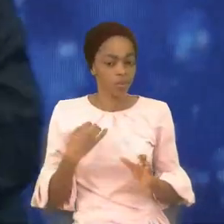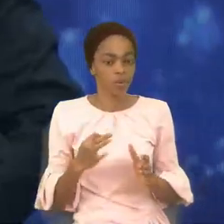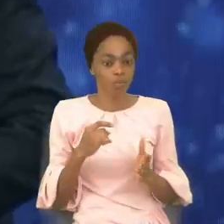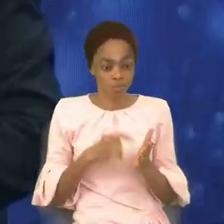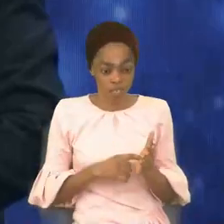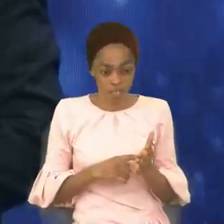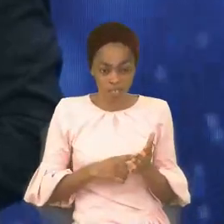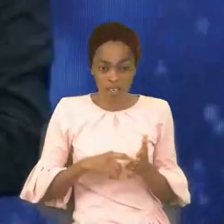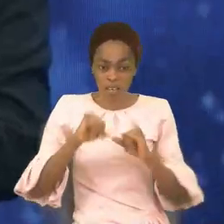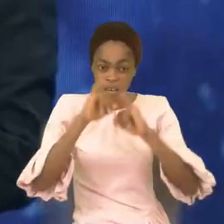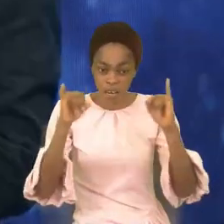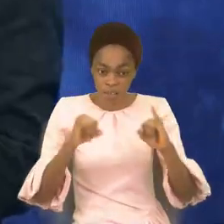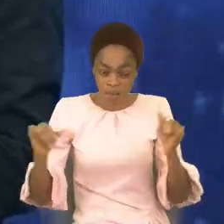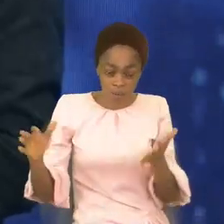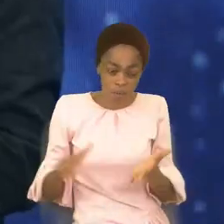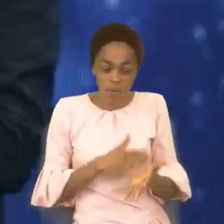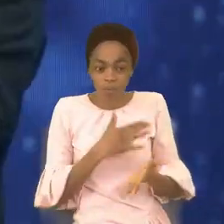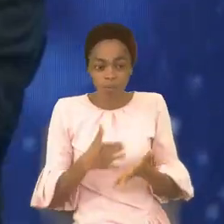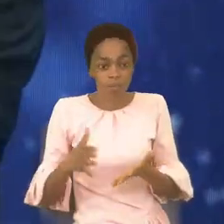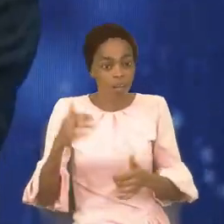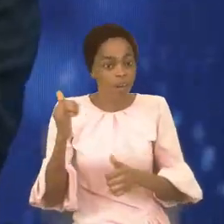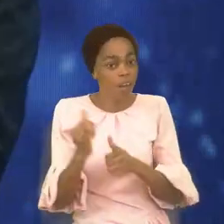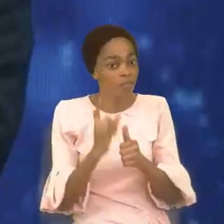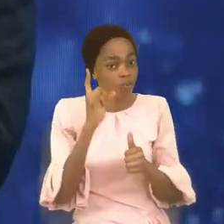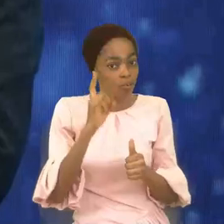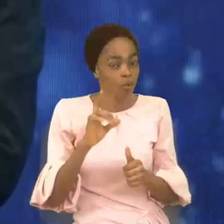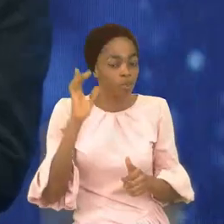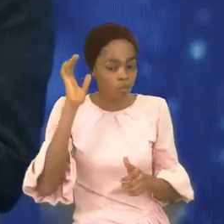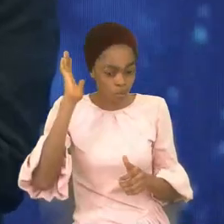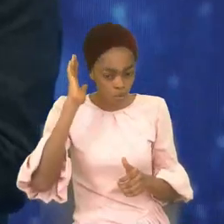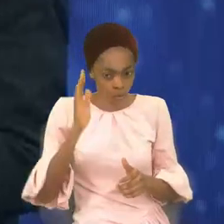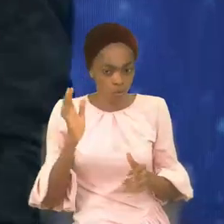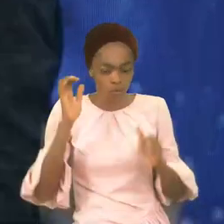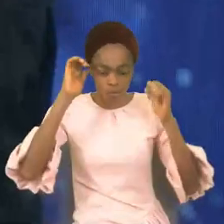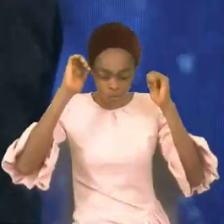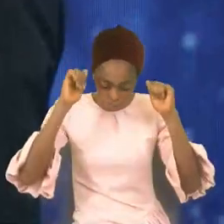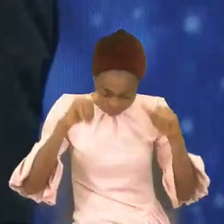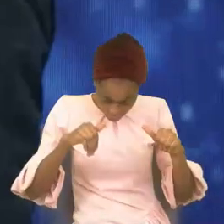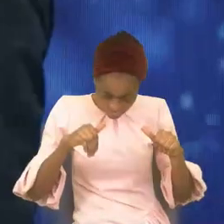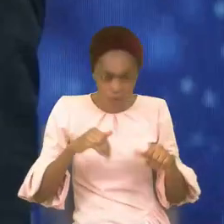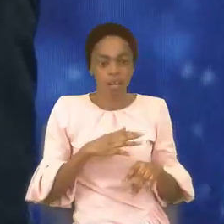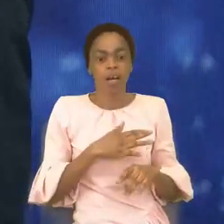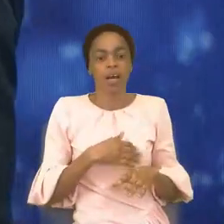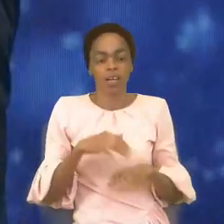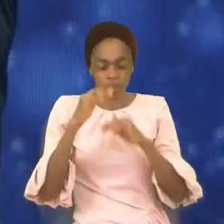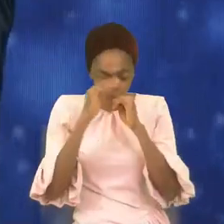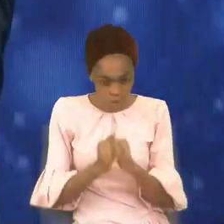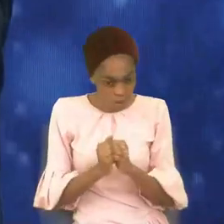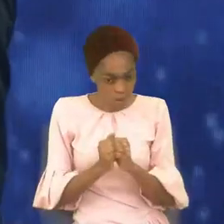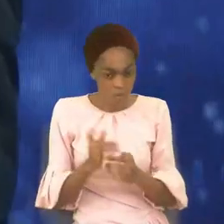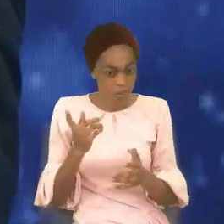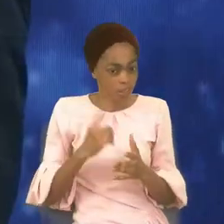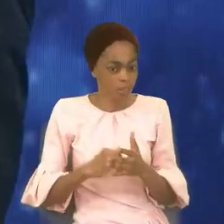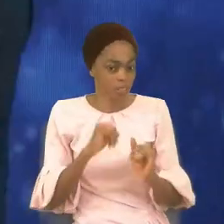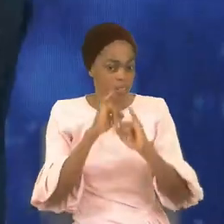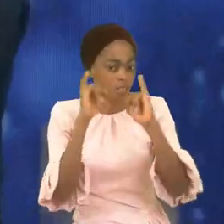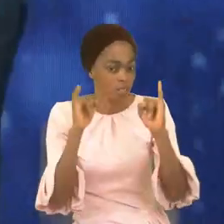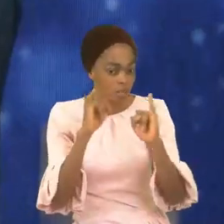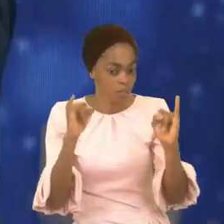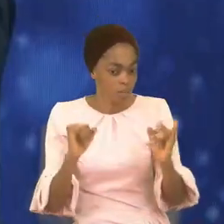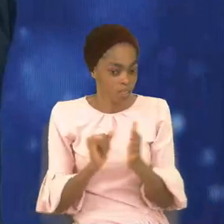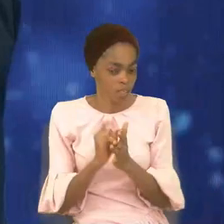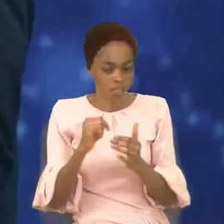de la musique idolâtre, tout le monde doit fléchir et adorer l'image